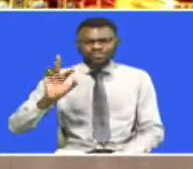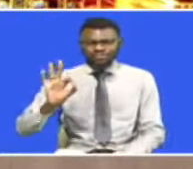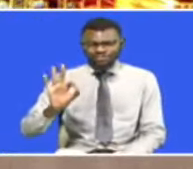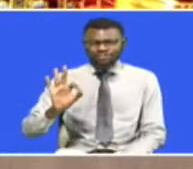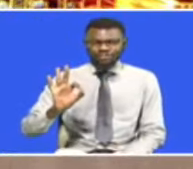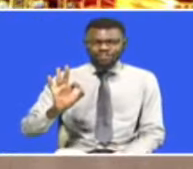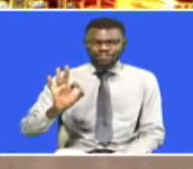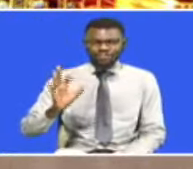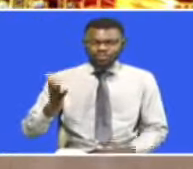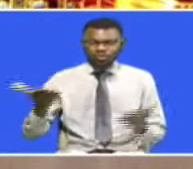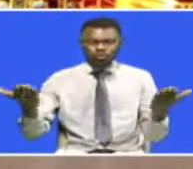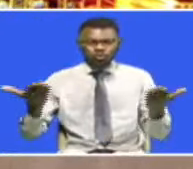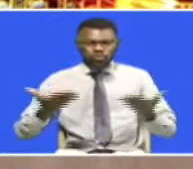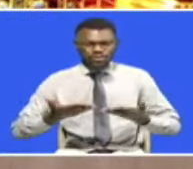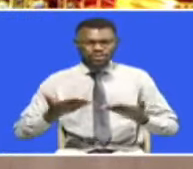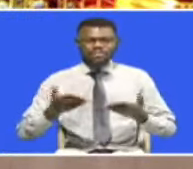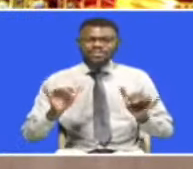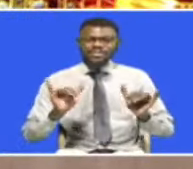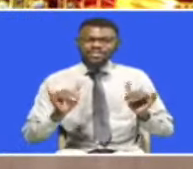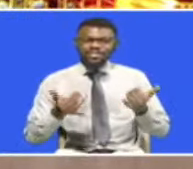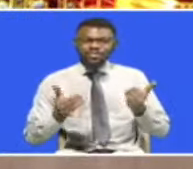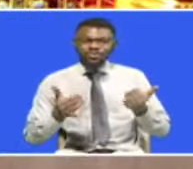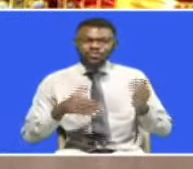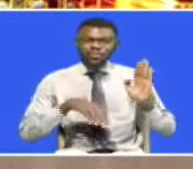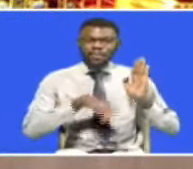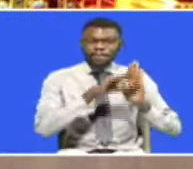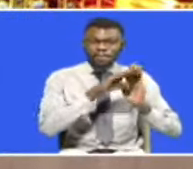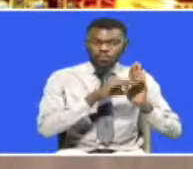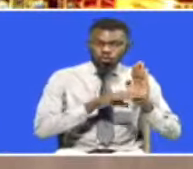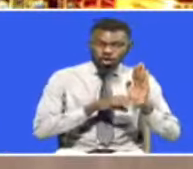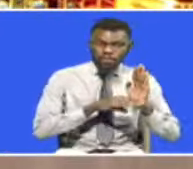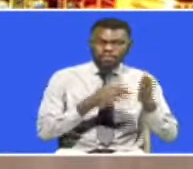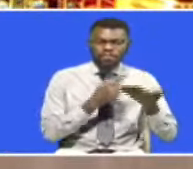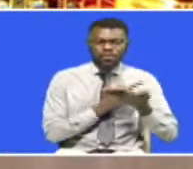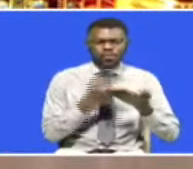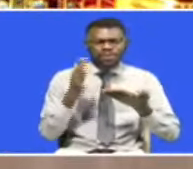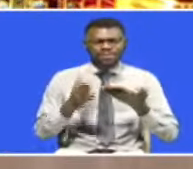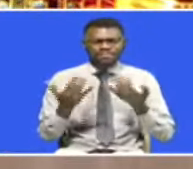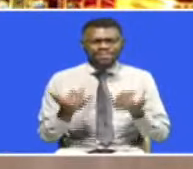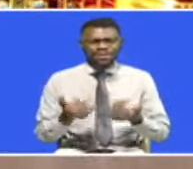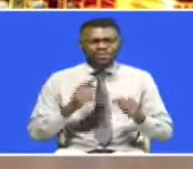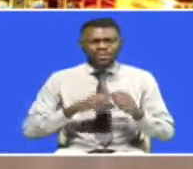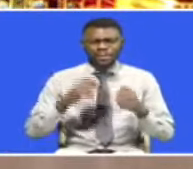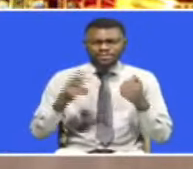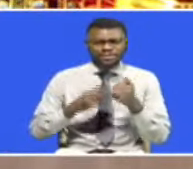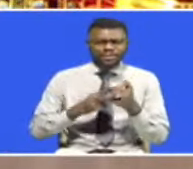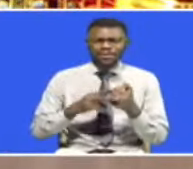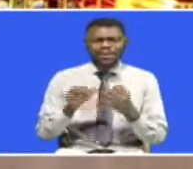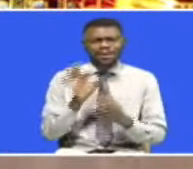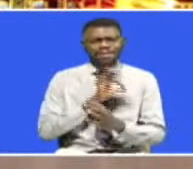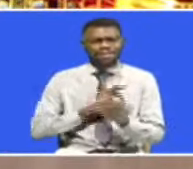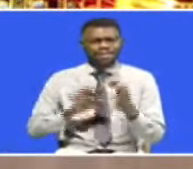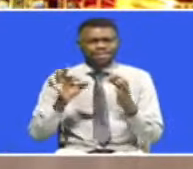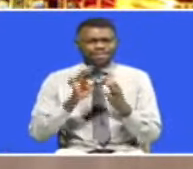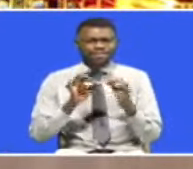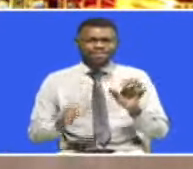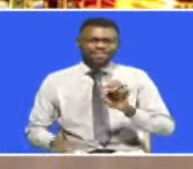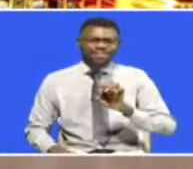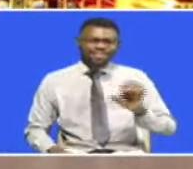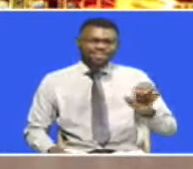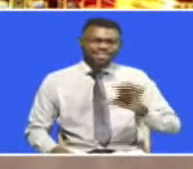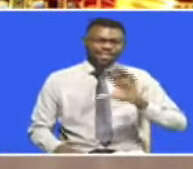2023. Karibu kwenye taarifa za dira ya wiki, ikiwa sasa ni saa moja kamili saa za Afrika ya